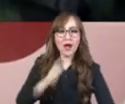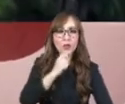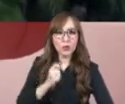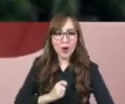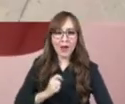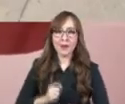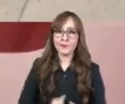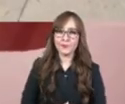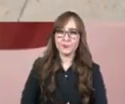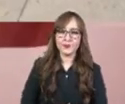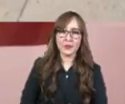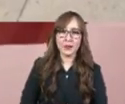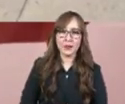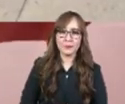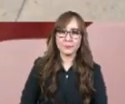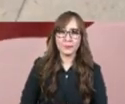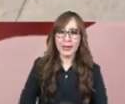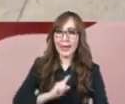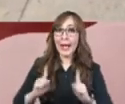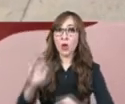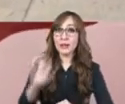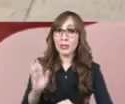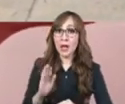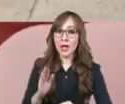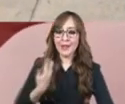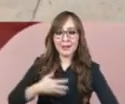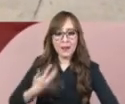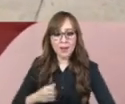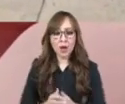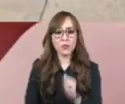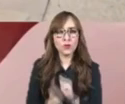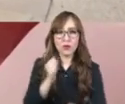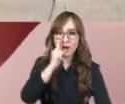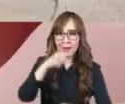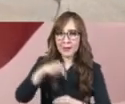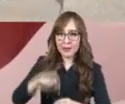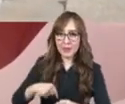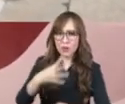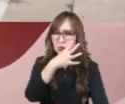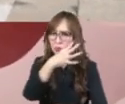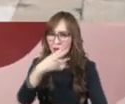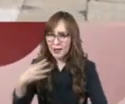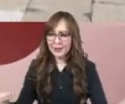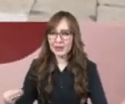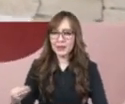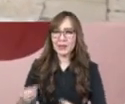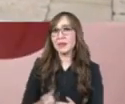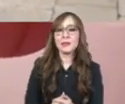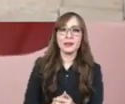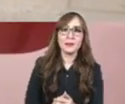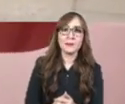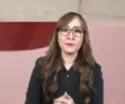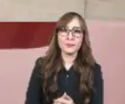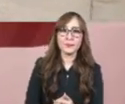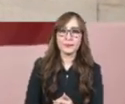apakah perlu dok, wajib gitu. Oke, kalau nggak pakai antigen nggak apa-apa, tapi 5 hari ini minimalkan interaksi. Jadi pulang, jalan-jalan dari Bali